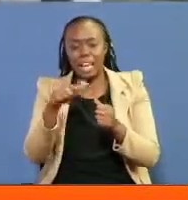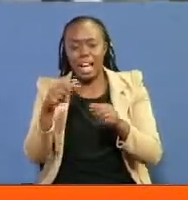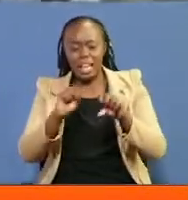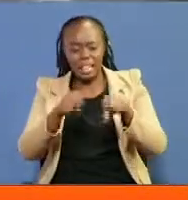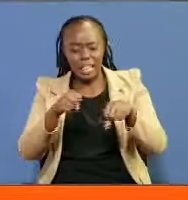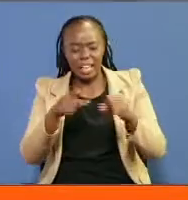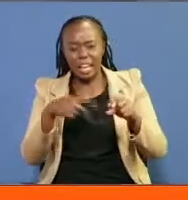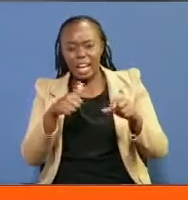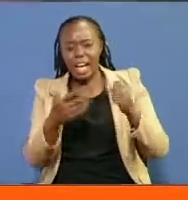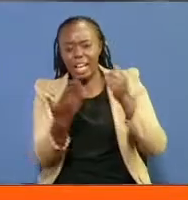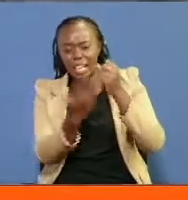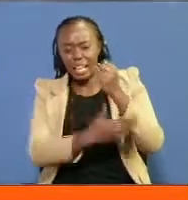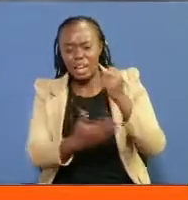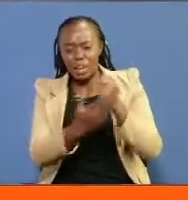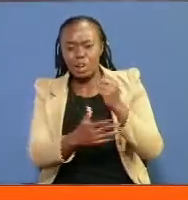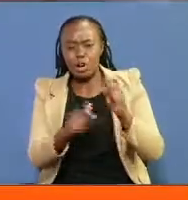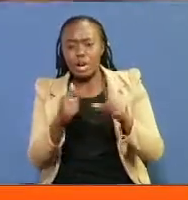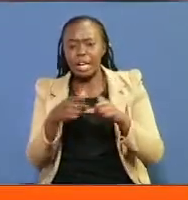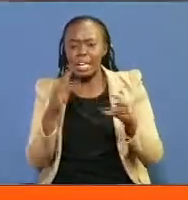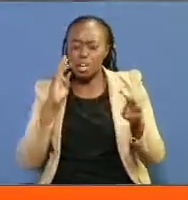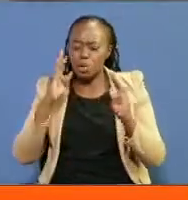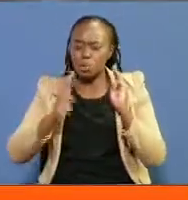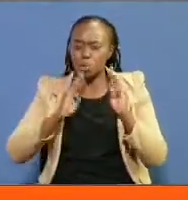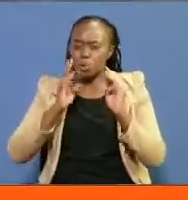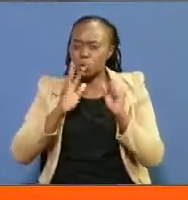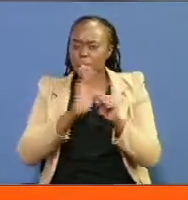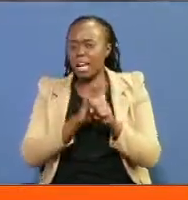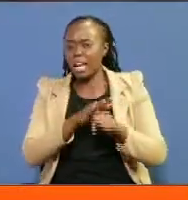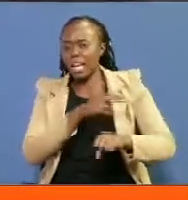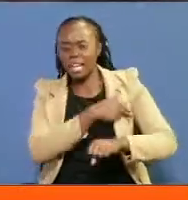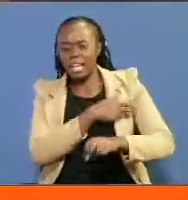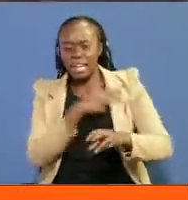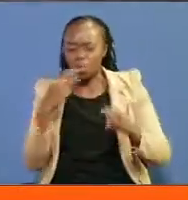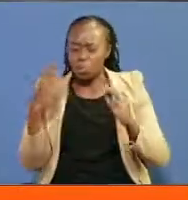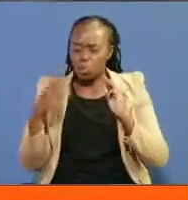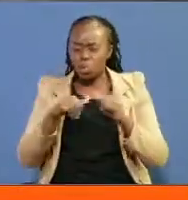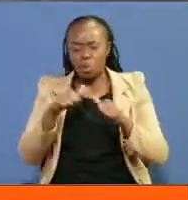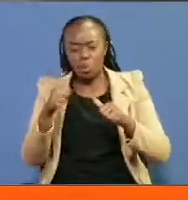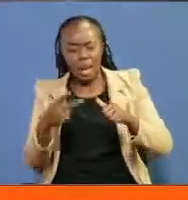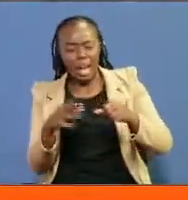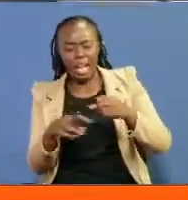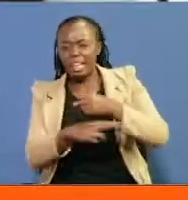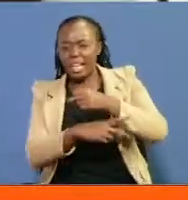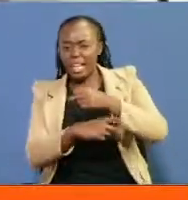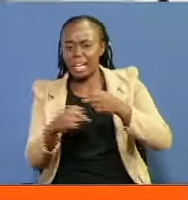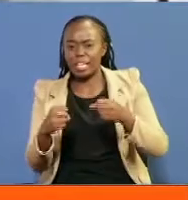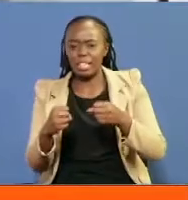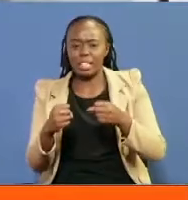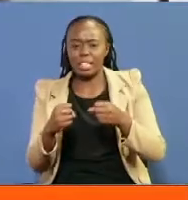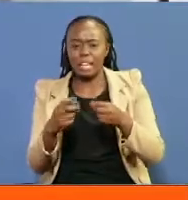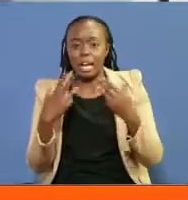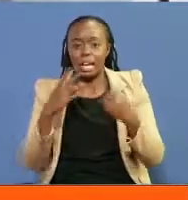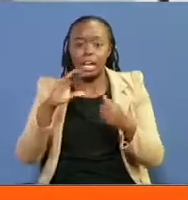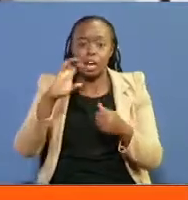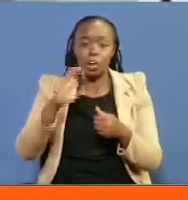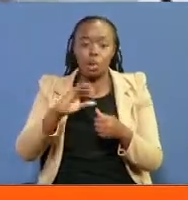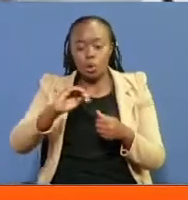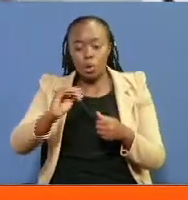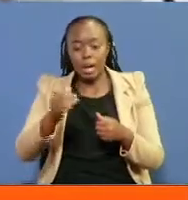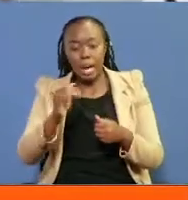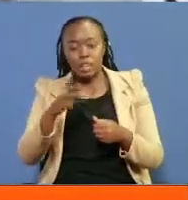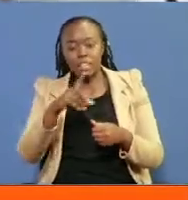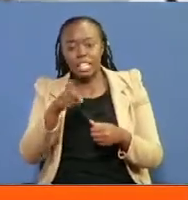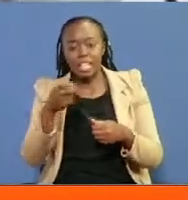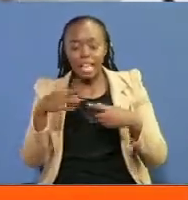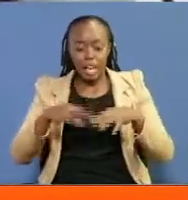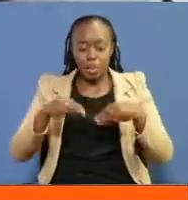panga. Anashangaa kuwa ni maafisa usalama ama ni majambazi. County Commissioner, wewe unahongwa